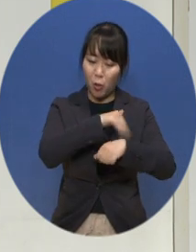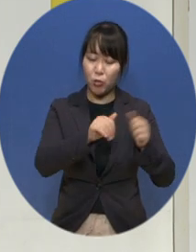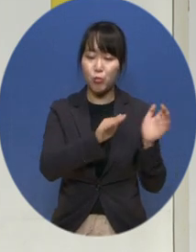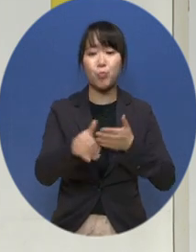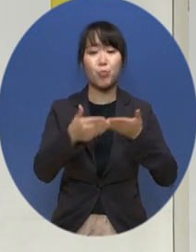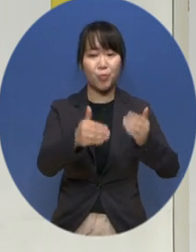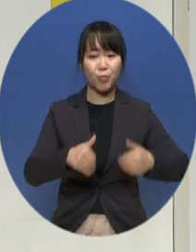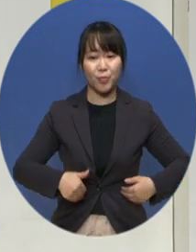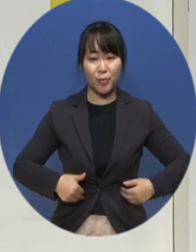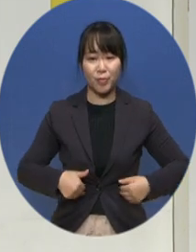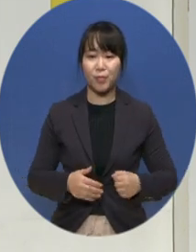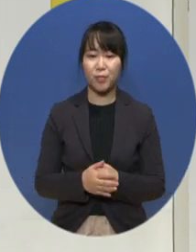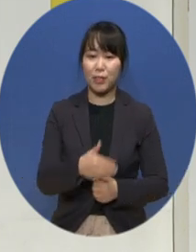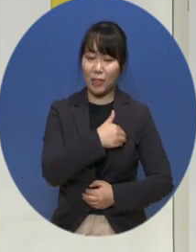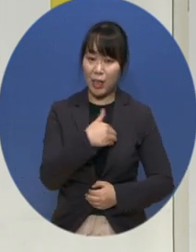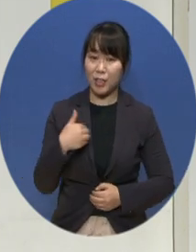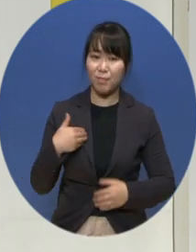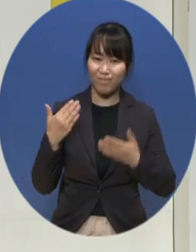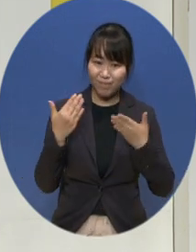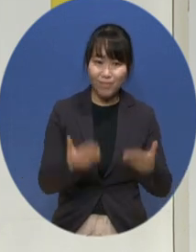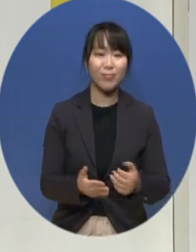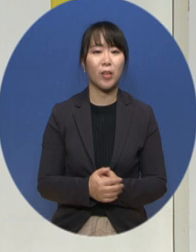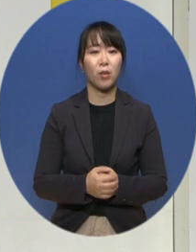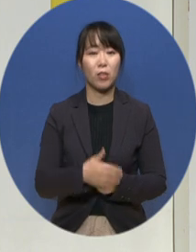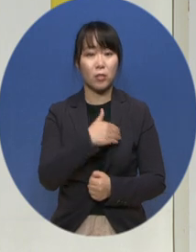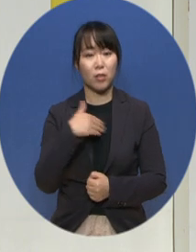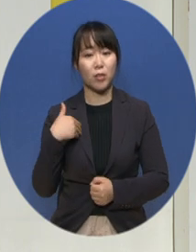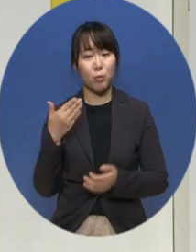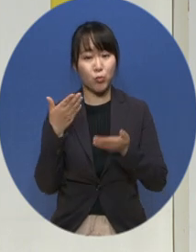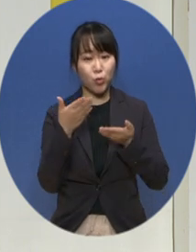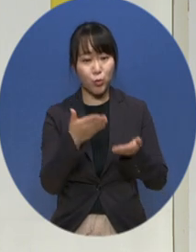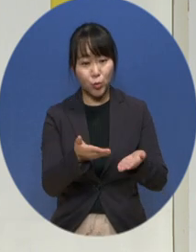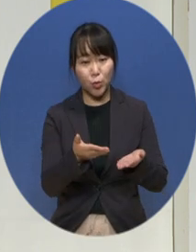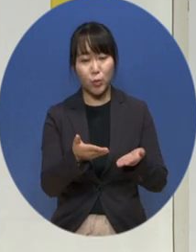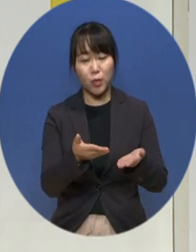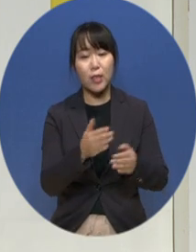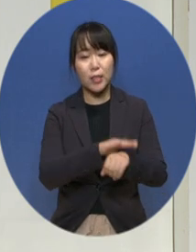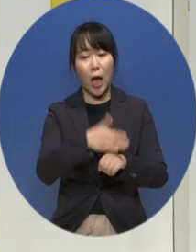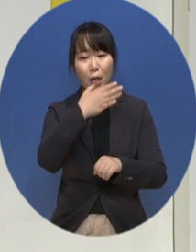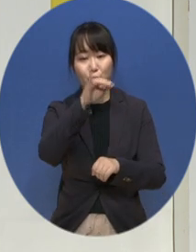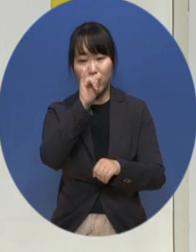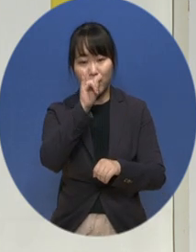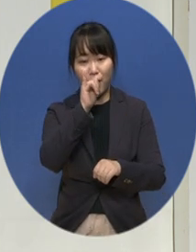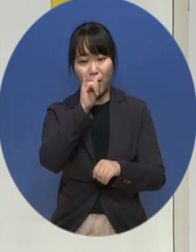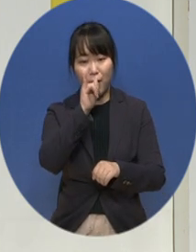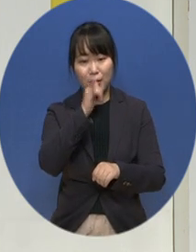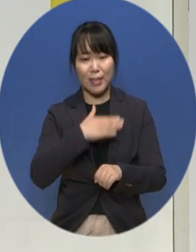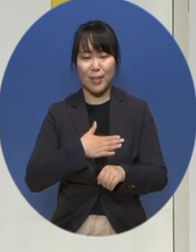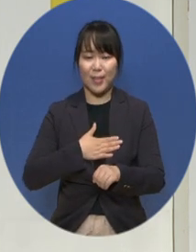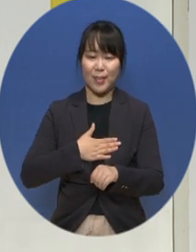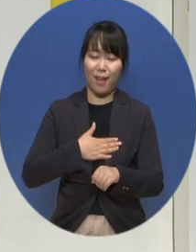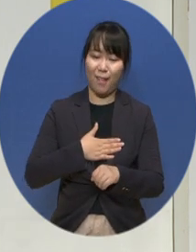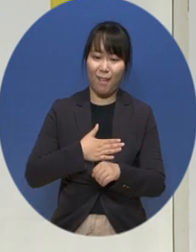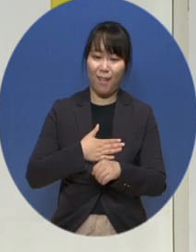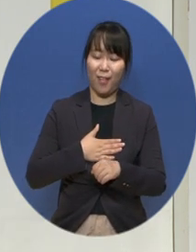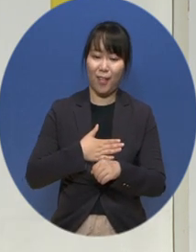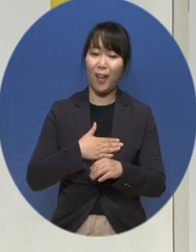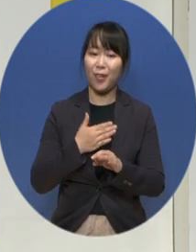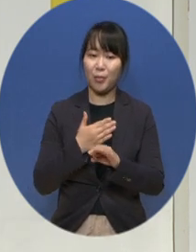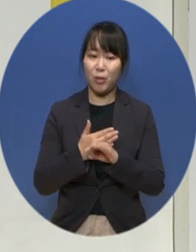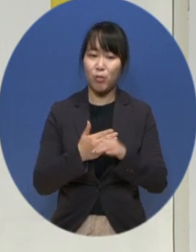생각합니다 자신감도 불러 넣어주고 4 자신감을 넣어주고 잘할 수 있다는 뭐 그런 기분 좋음 에 하면